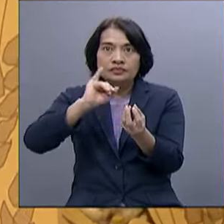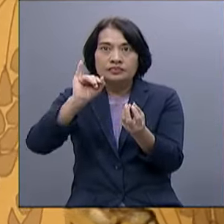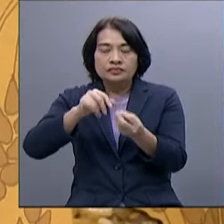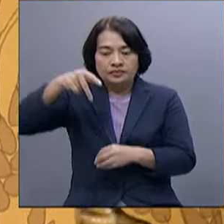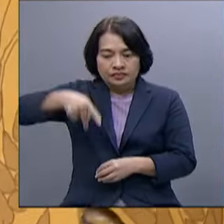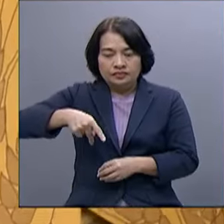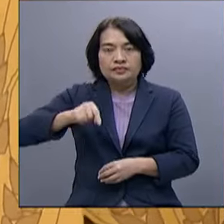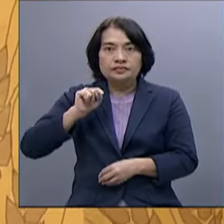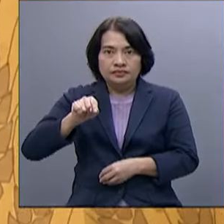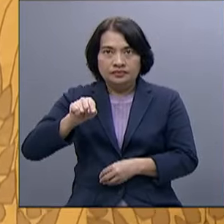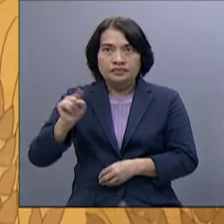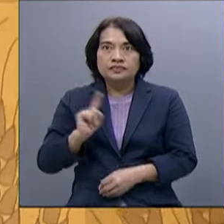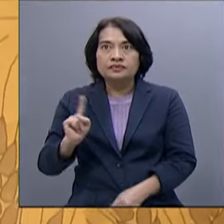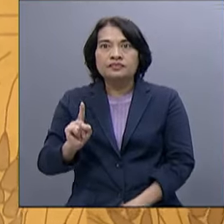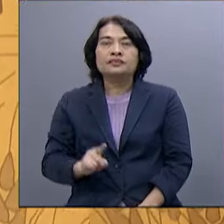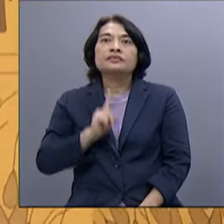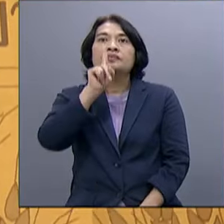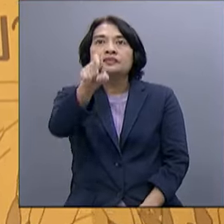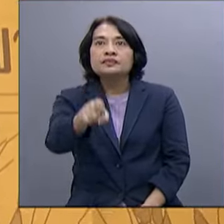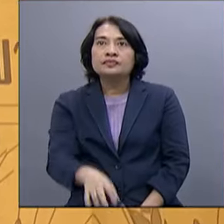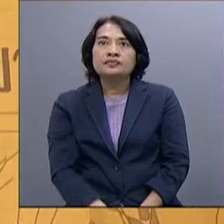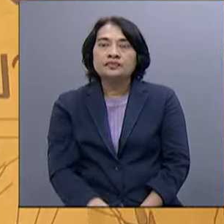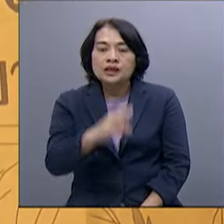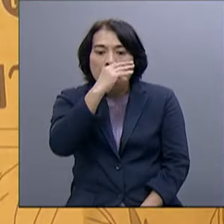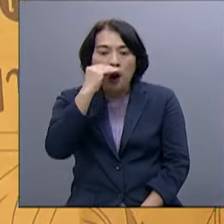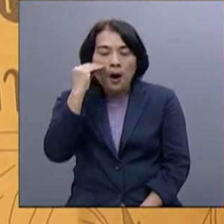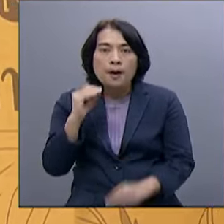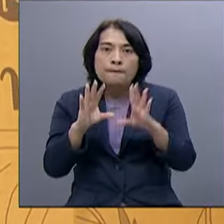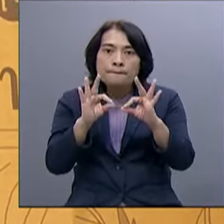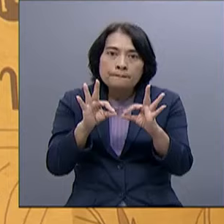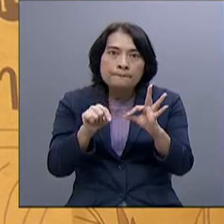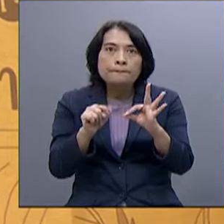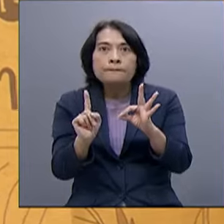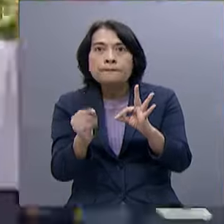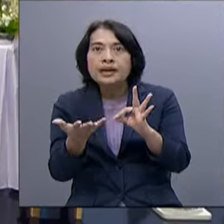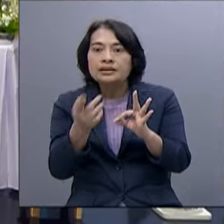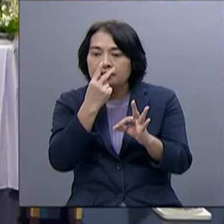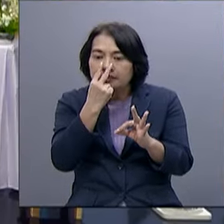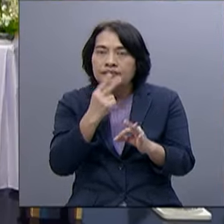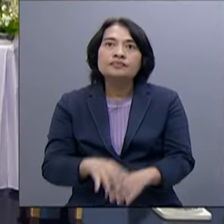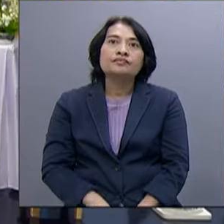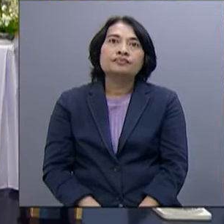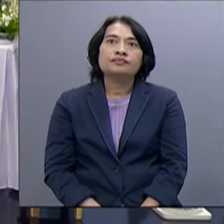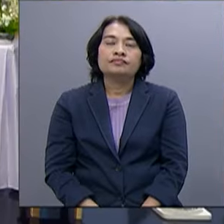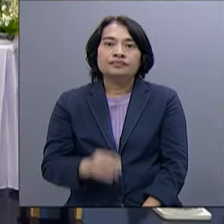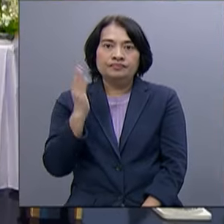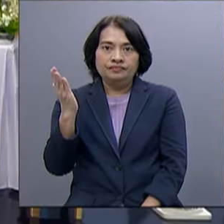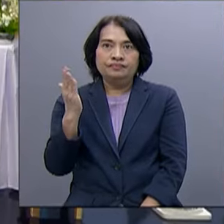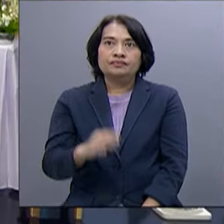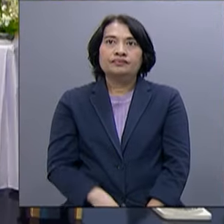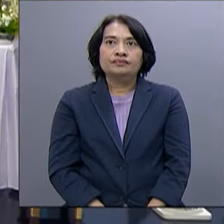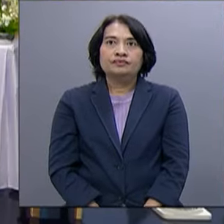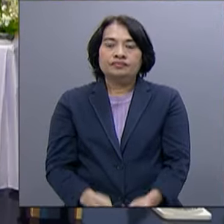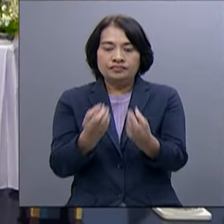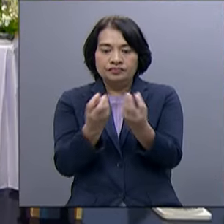มากกว่าพื้นที่อื่นๆยังไงบ้างไหมคะคือหอมเหนียวกว่ากรอบกว่า ก็คืออย่างกระยาศาสตร์นะครับก็คือจะเป็นของ